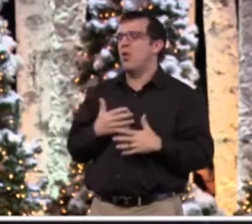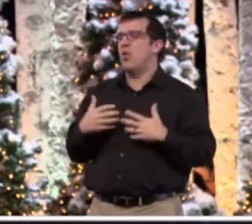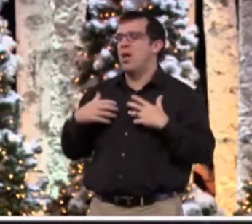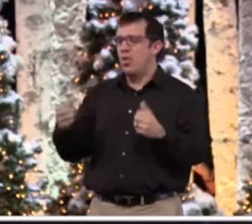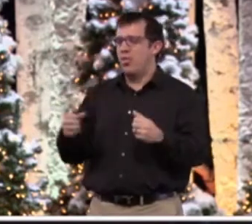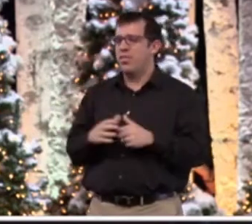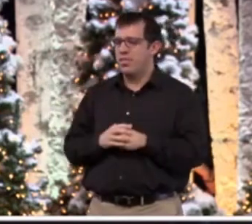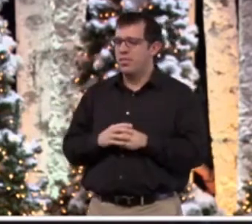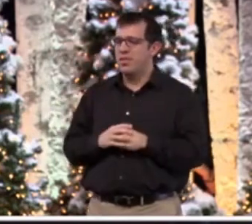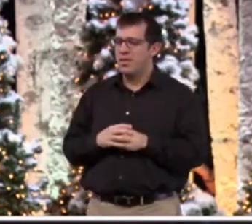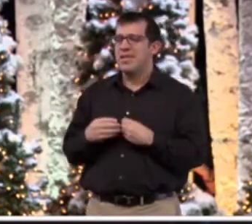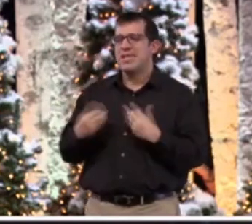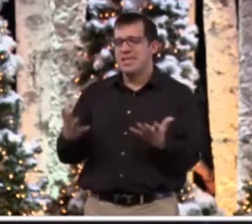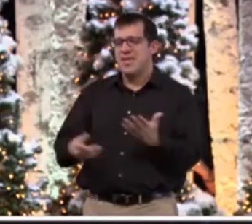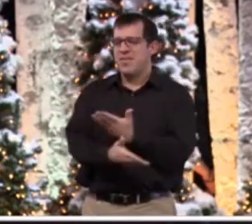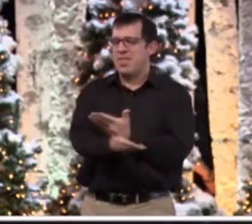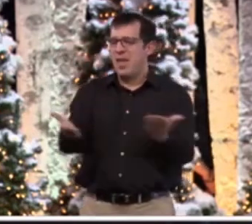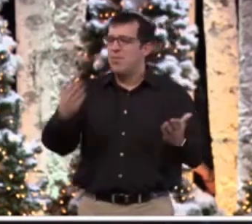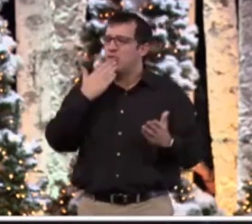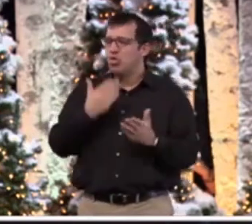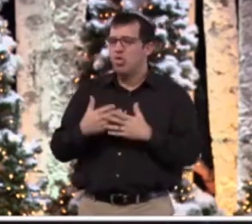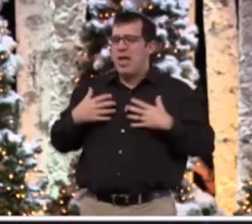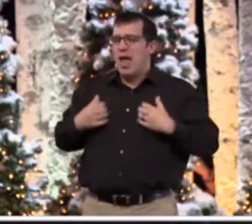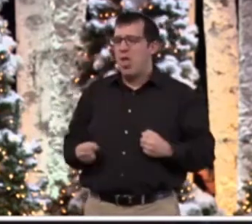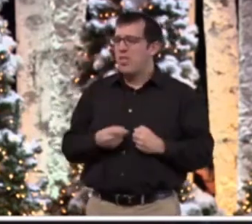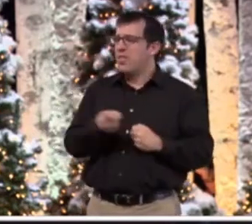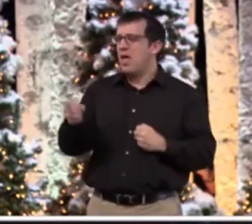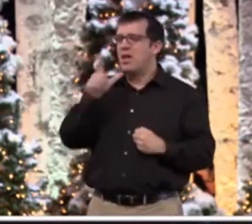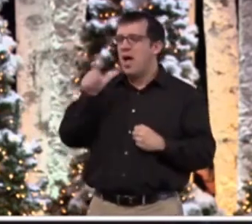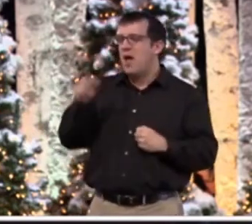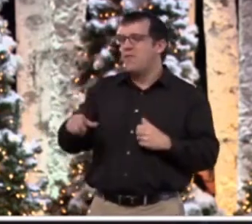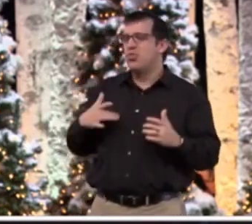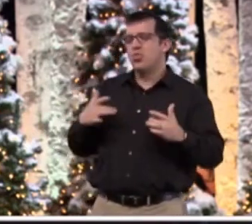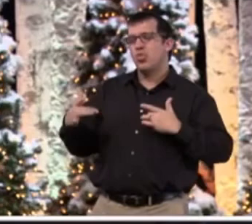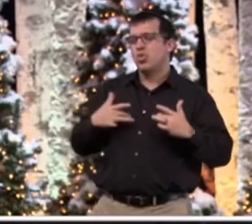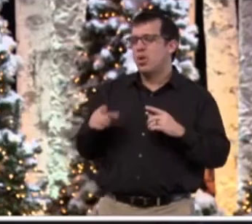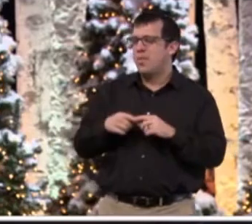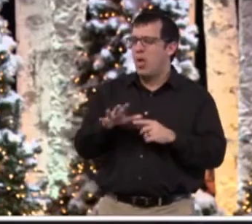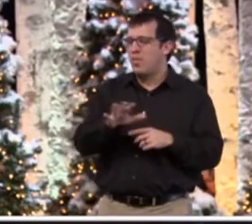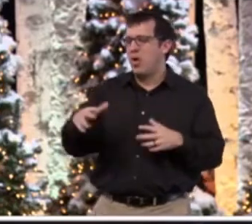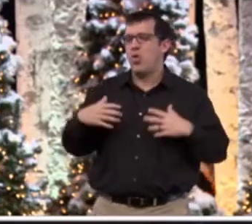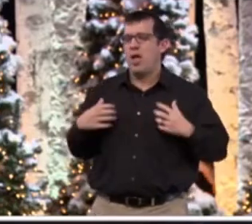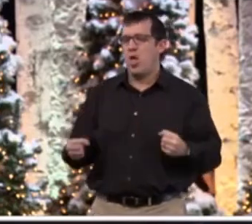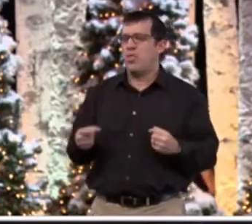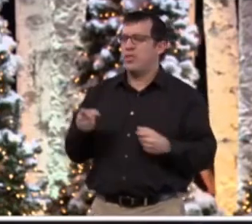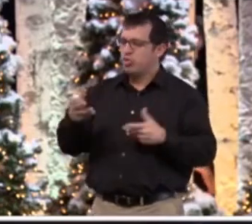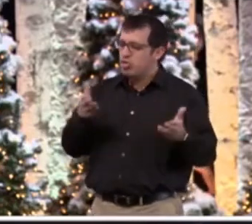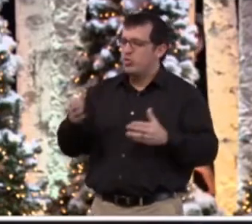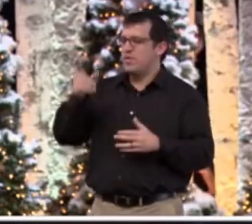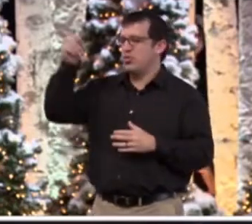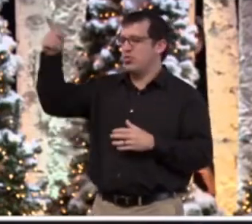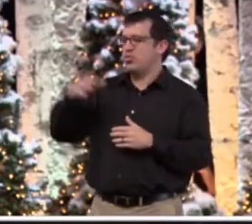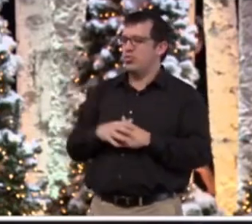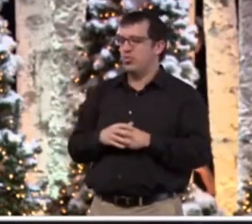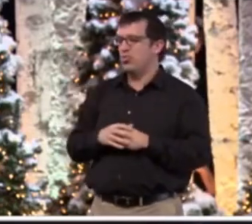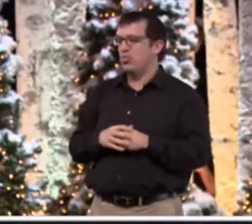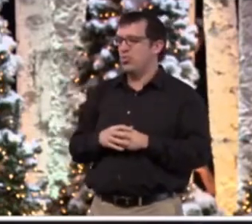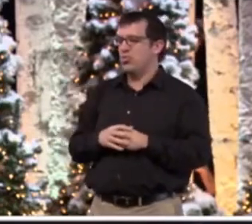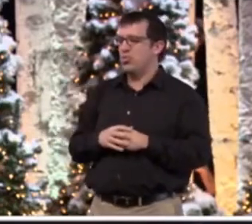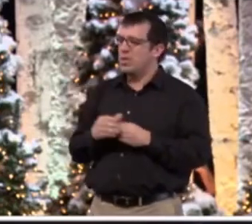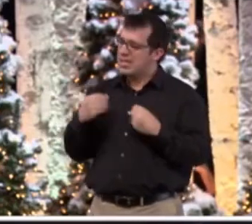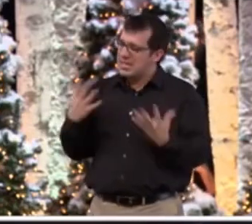दिनुहोस्, हरेकलाई राम्रो स्वास्थ्य दिनुहोस्, ताकि उनीहरूले तपाईँको सेवा गर्दै गर्दा स्वास्थ्यको चिन्ता गर्नु